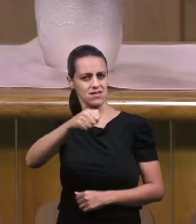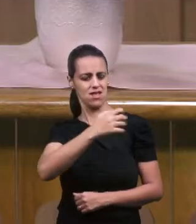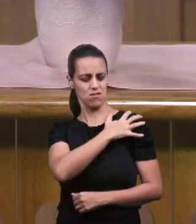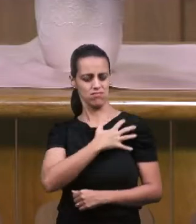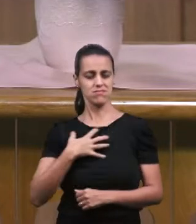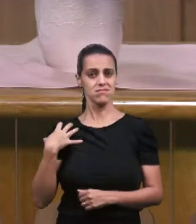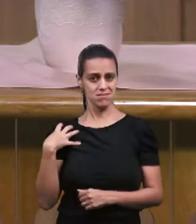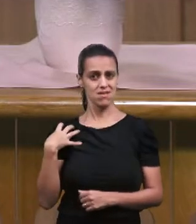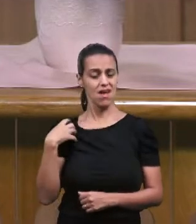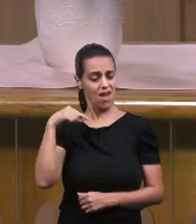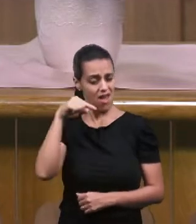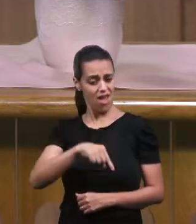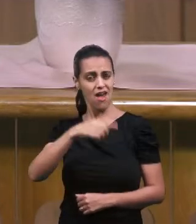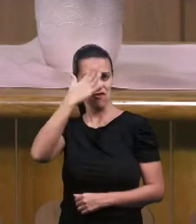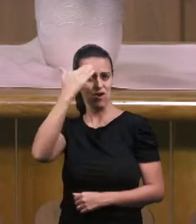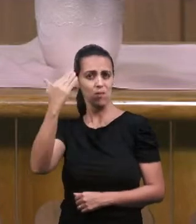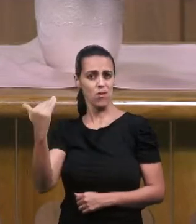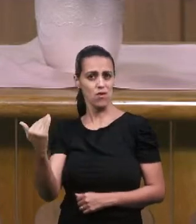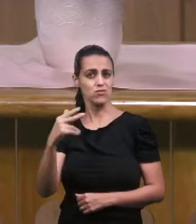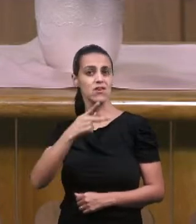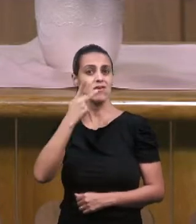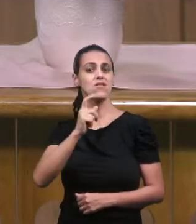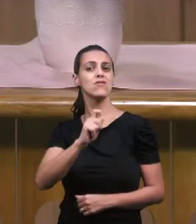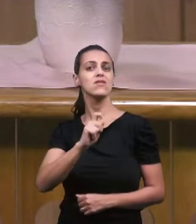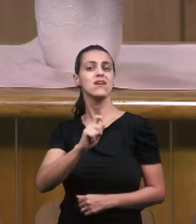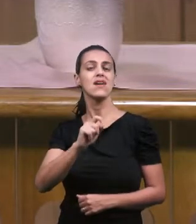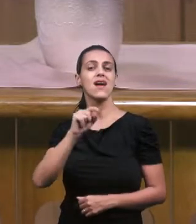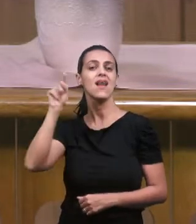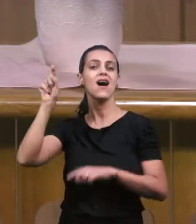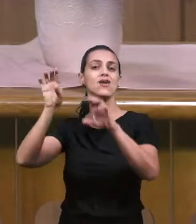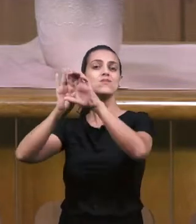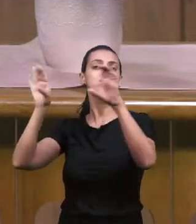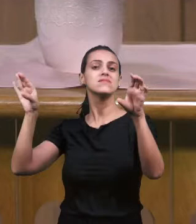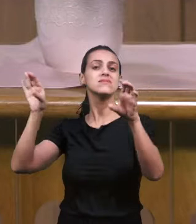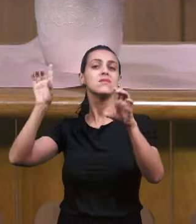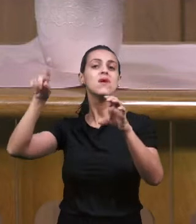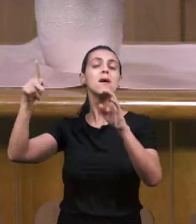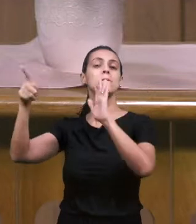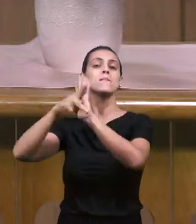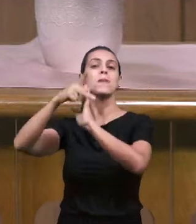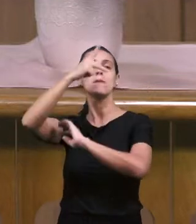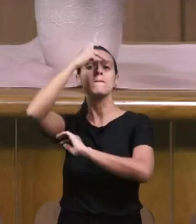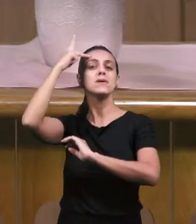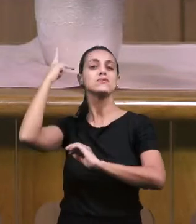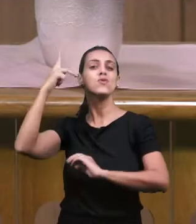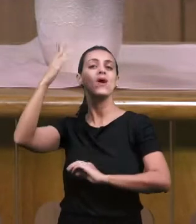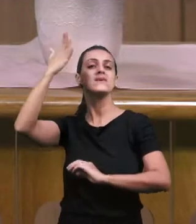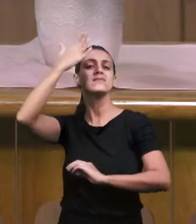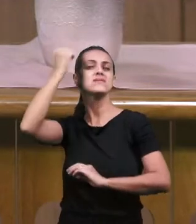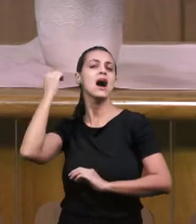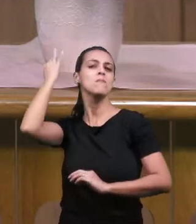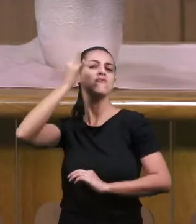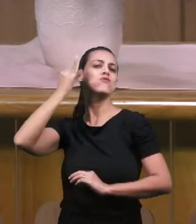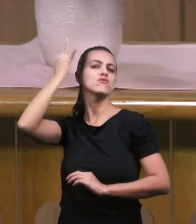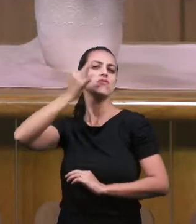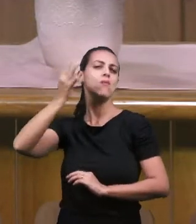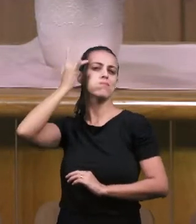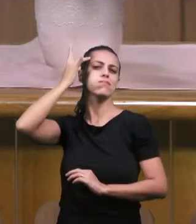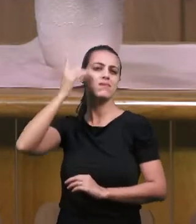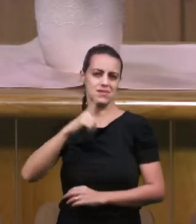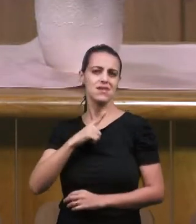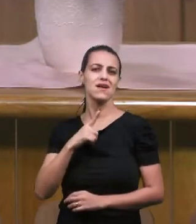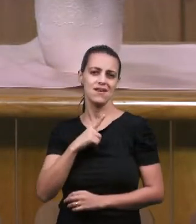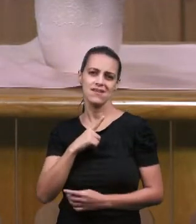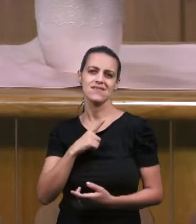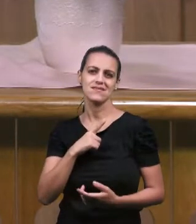le royaume, l'éternité, était pour ceux qui étaient plus près philosophiquement. C'était